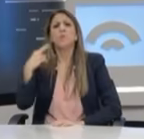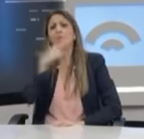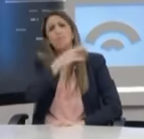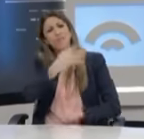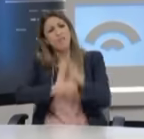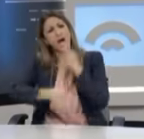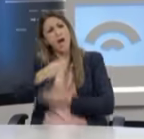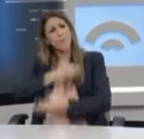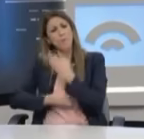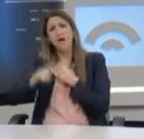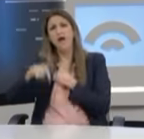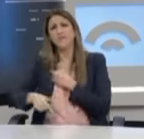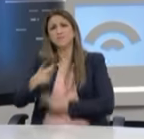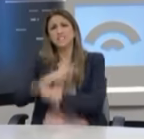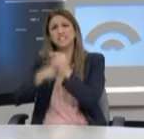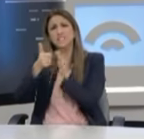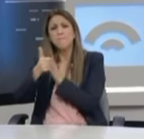στη Βόρεια Ελλάδα.